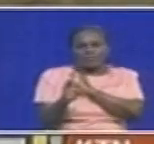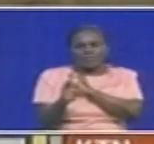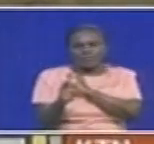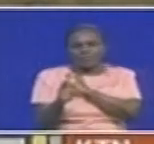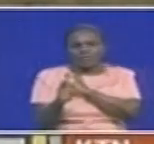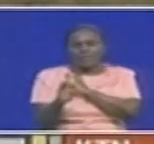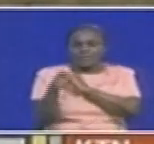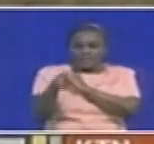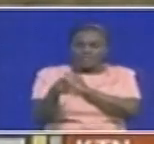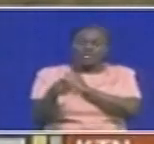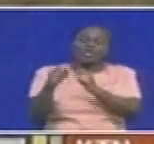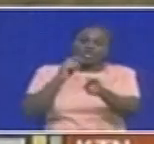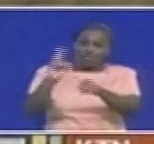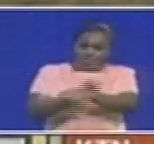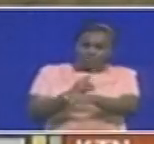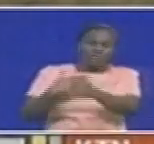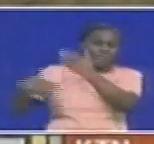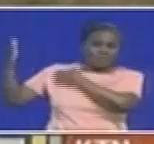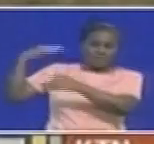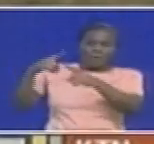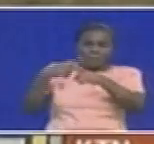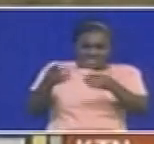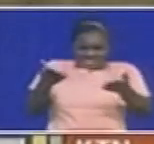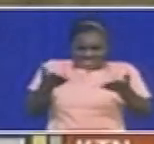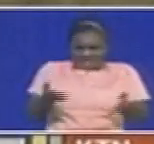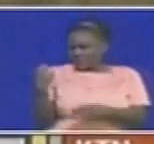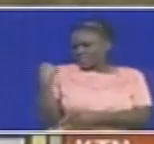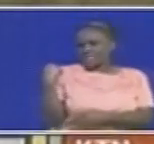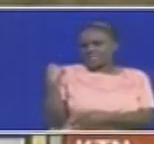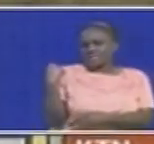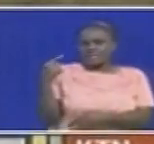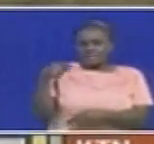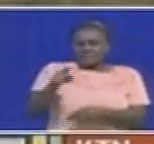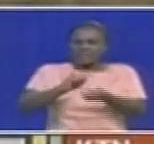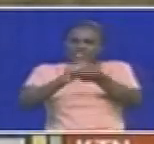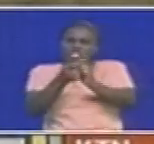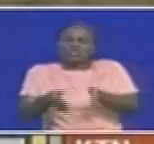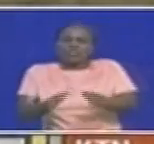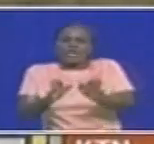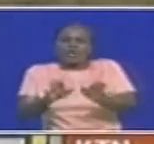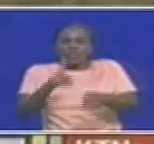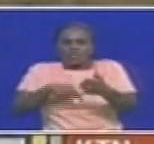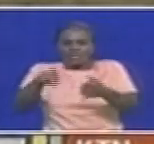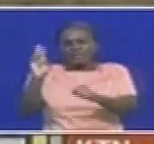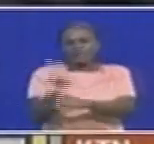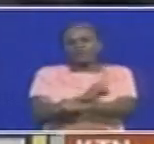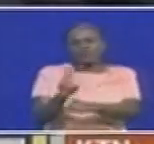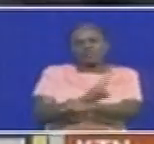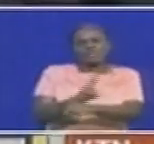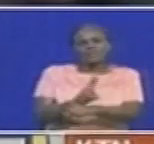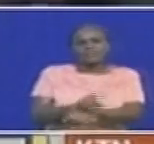it has been used here before, but in the recent, several recent incidences, they have been using heavy caliber firearms.